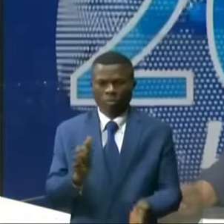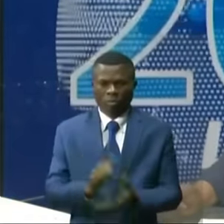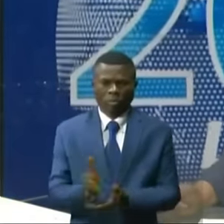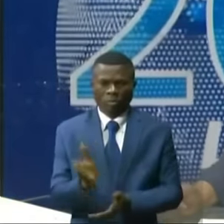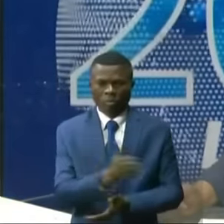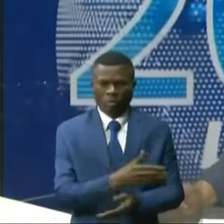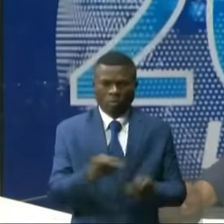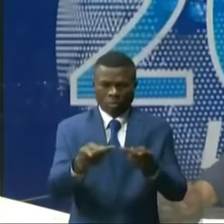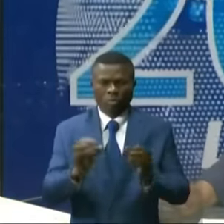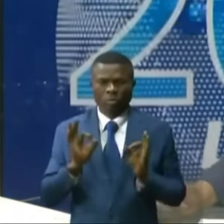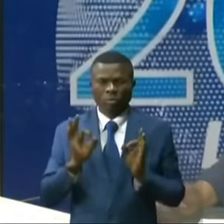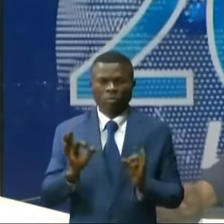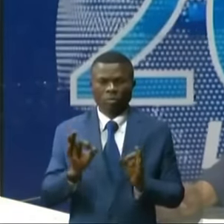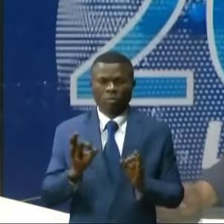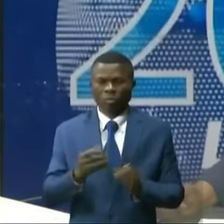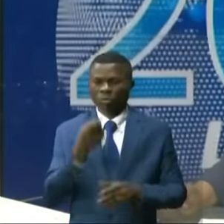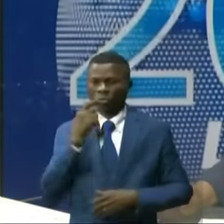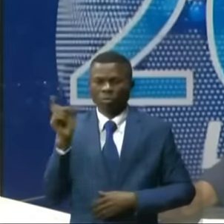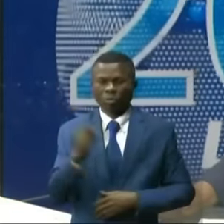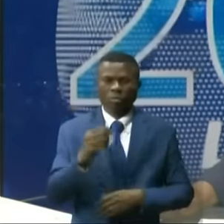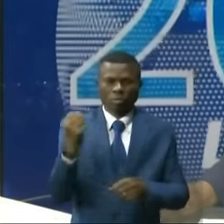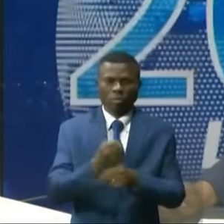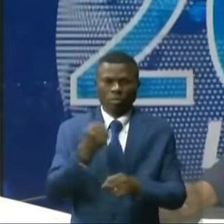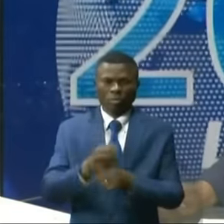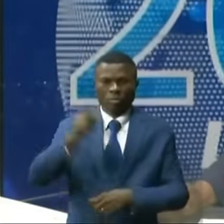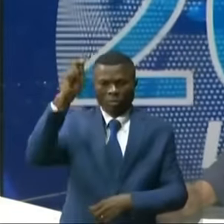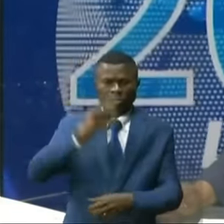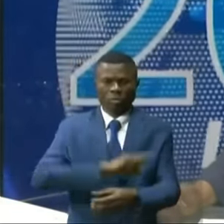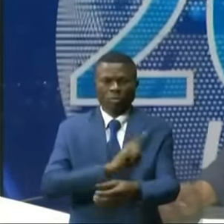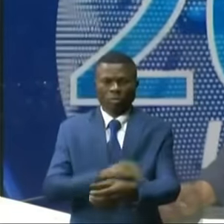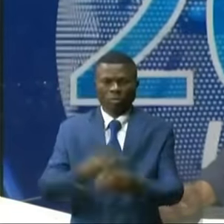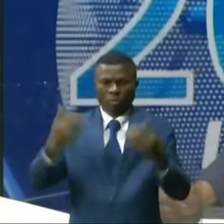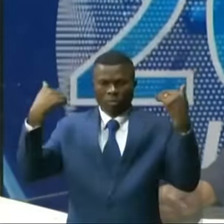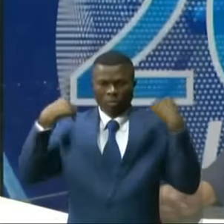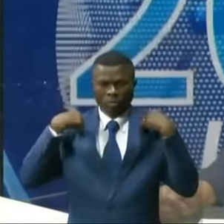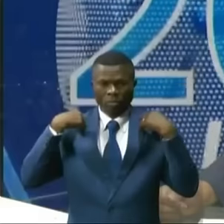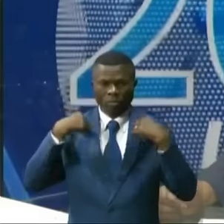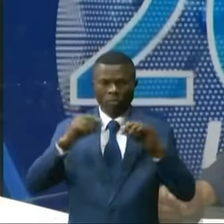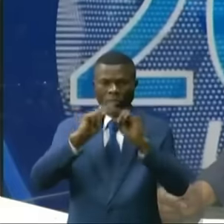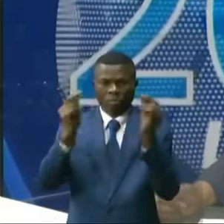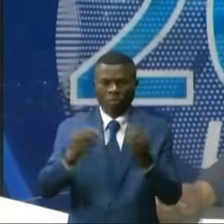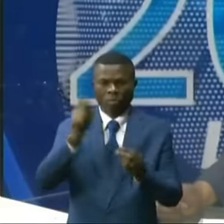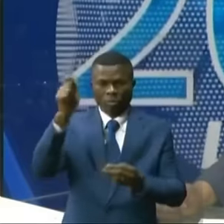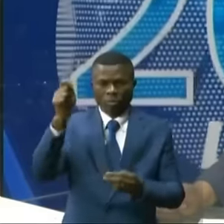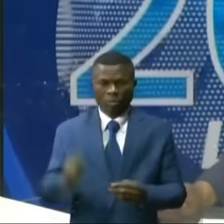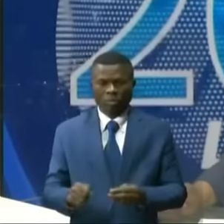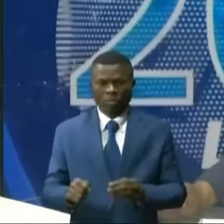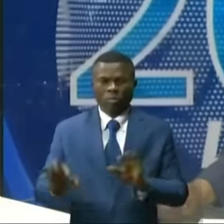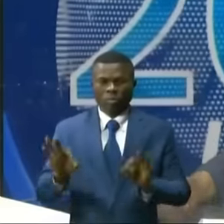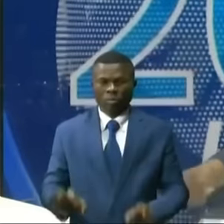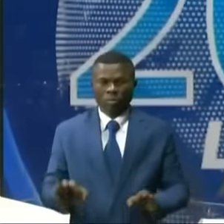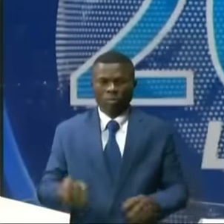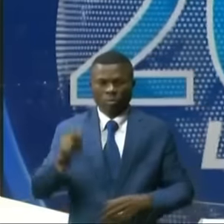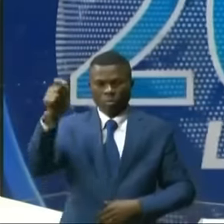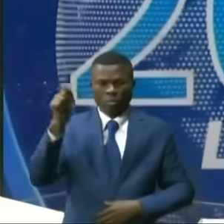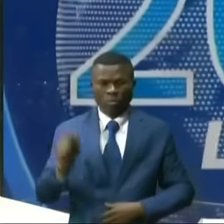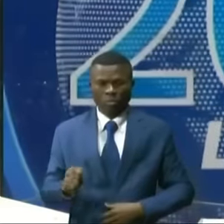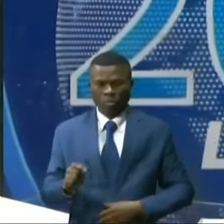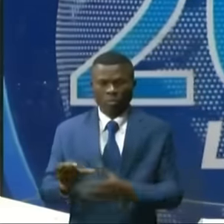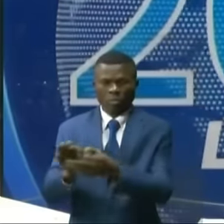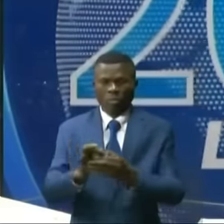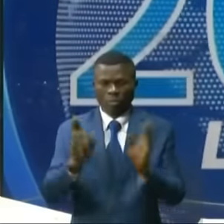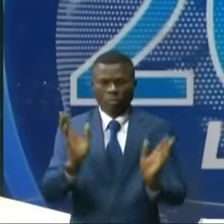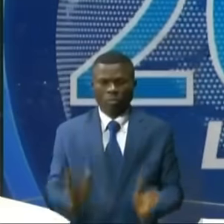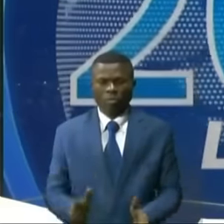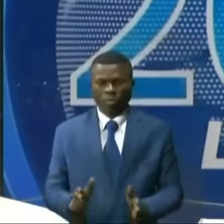en dans le commandement des opérations nkivou le commandant de la Force terrestre de l'armée est nommé coordonnateur